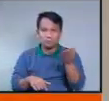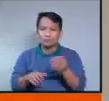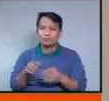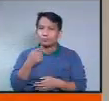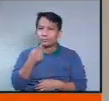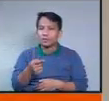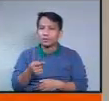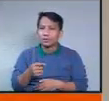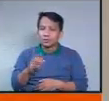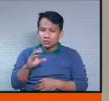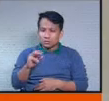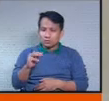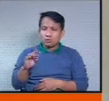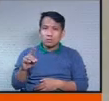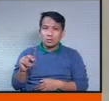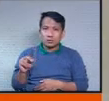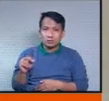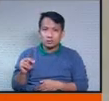yung